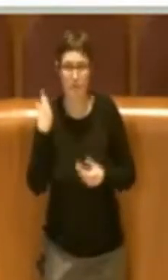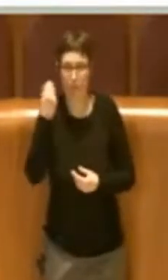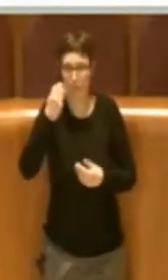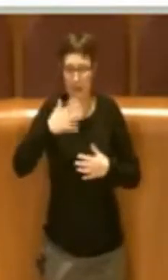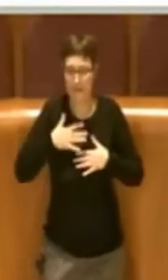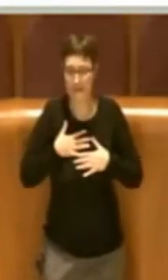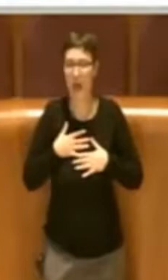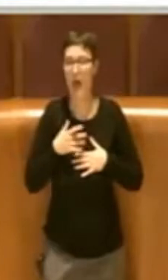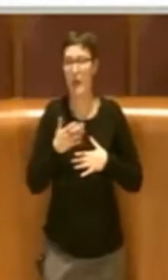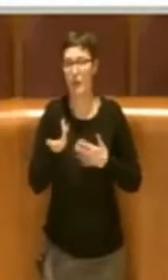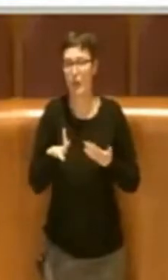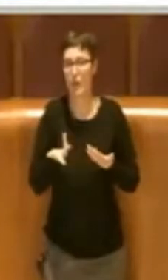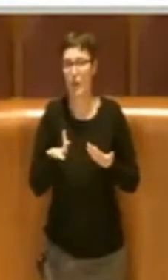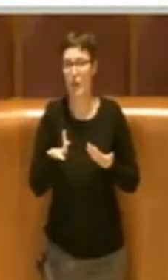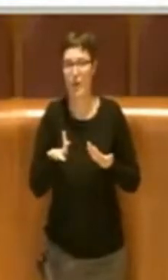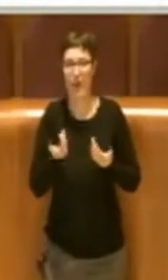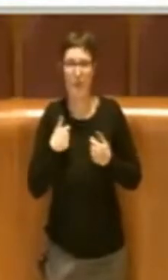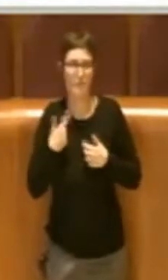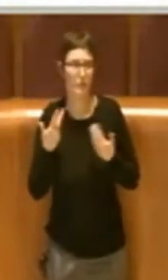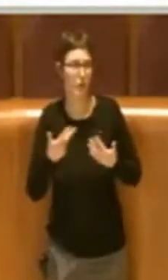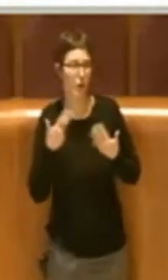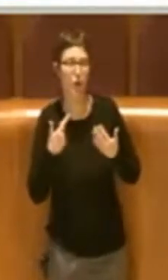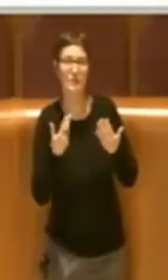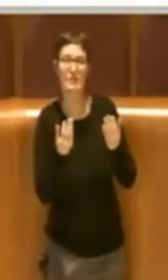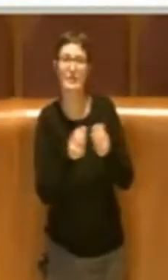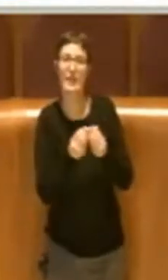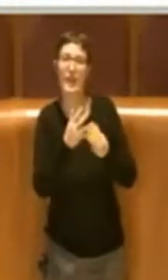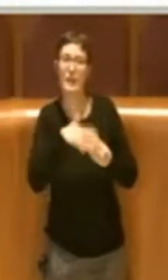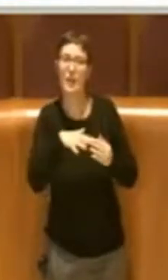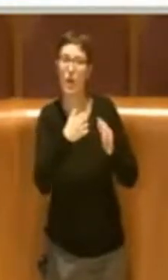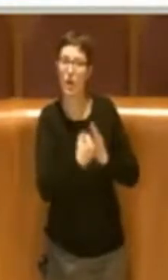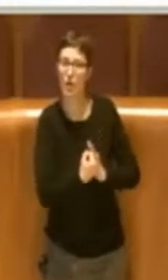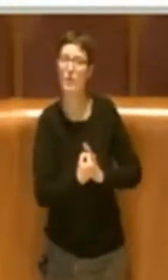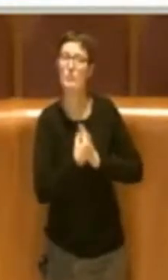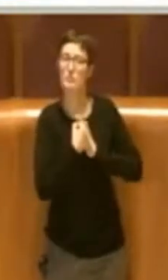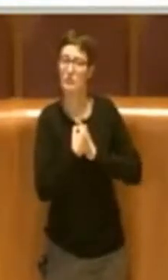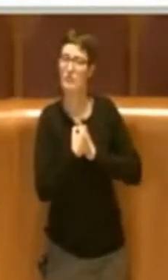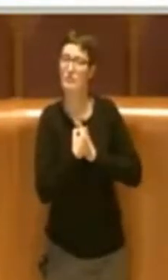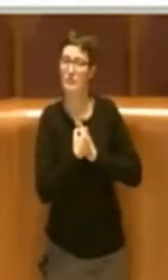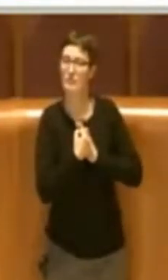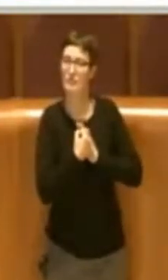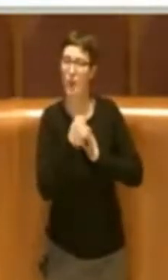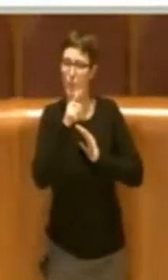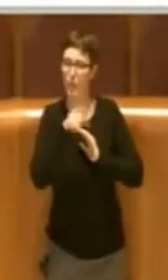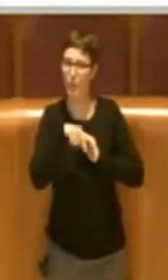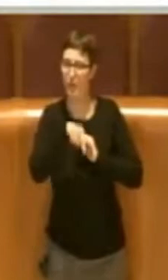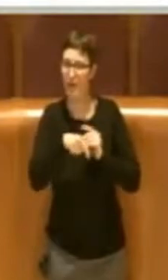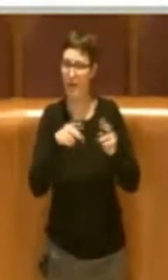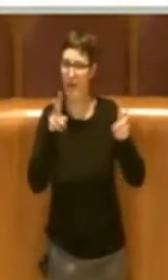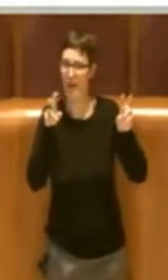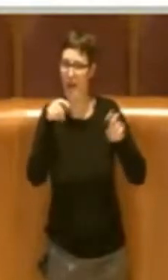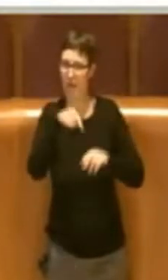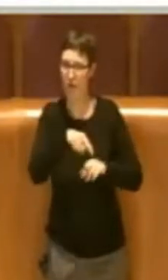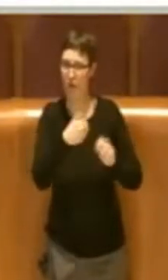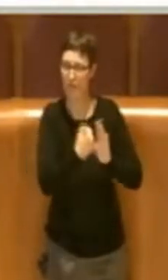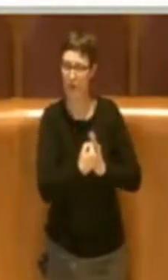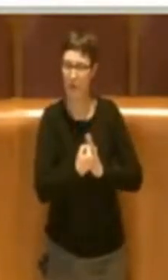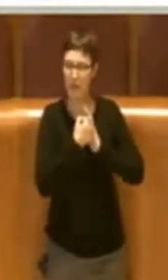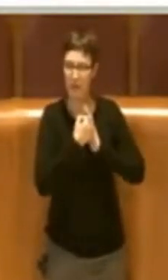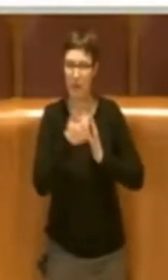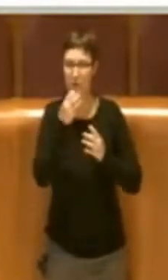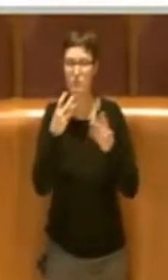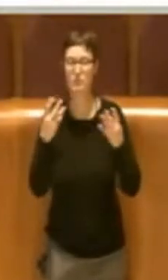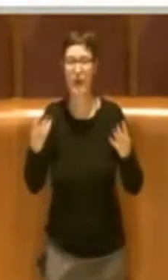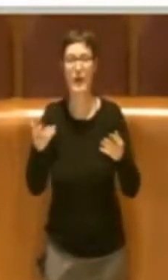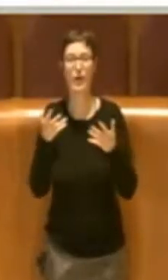sono contenta che i colleghi mi abbiano anche su questo supportato. Questo parco